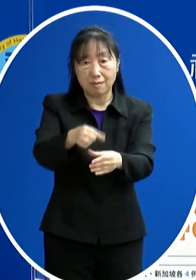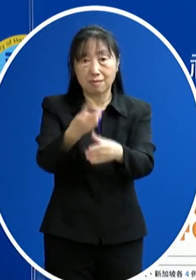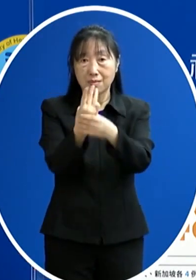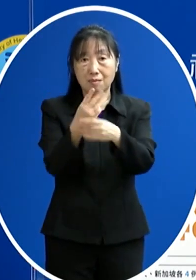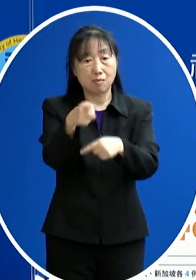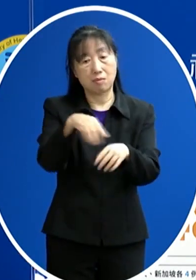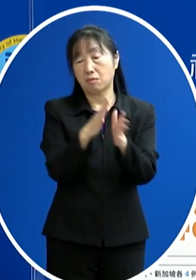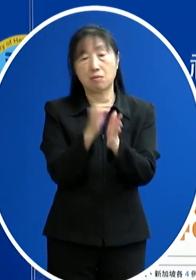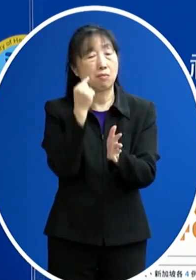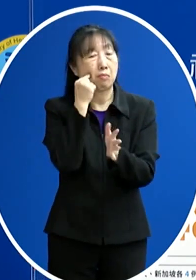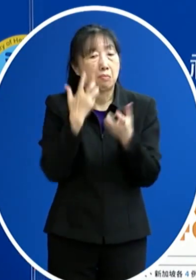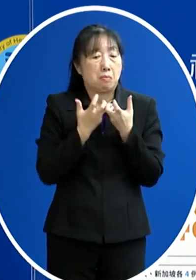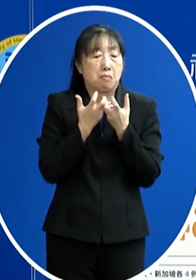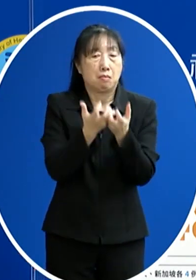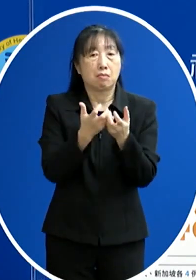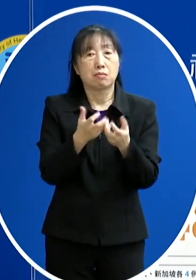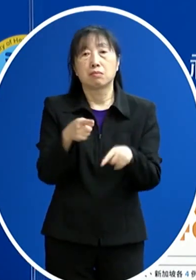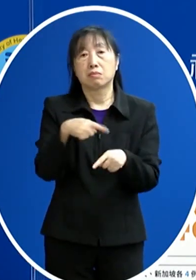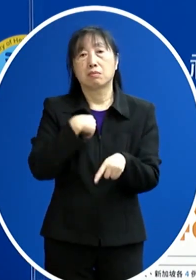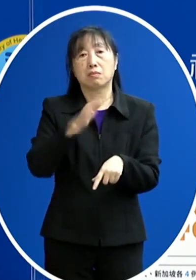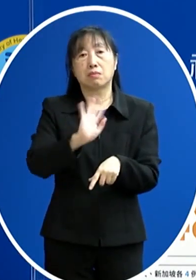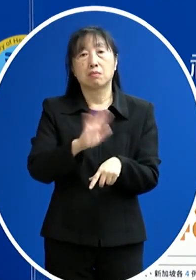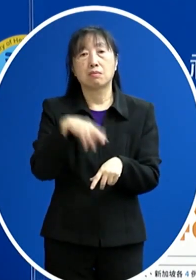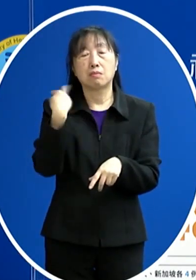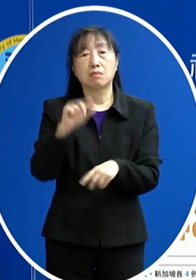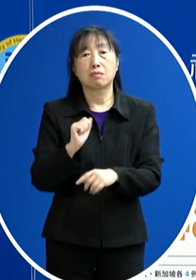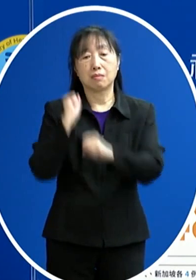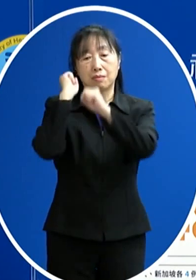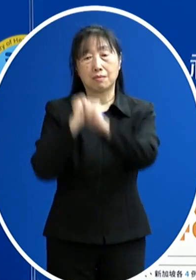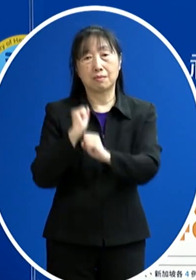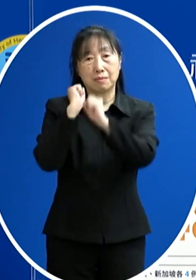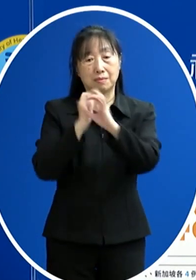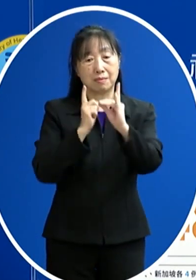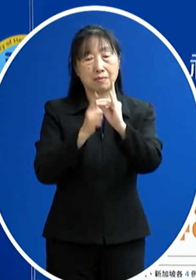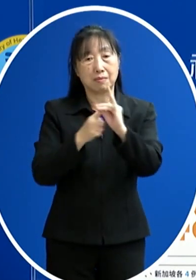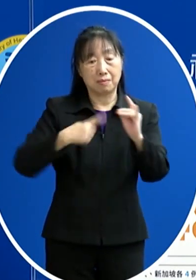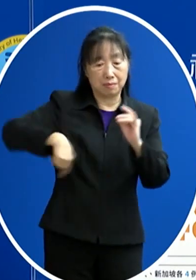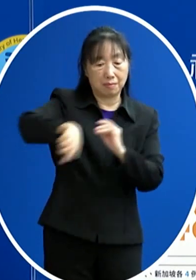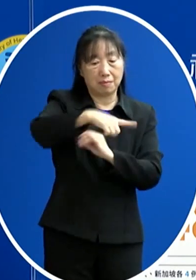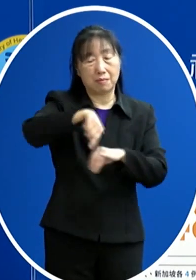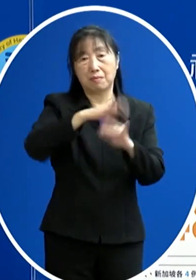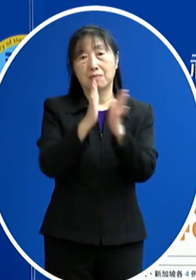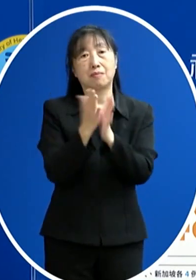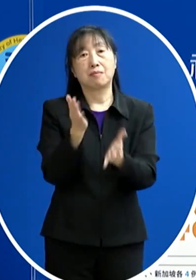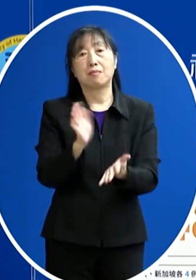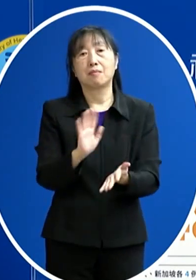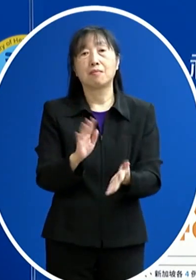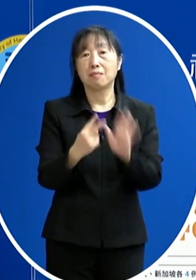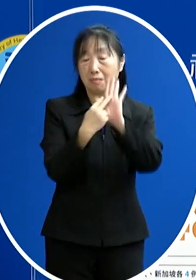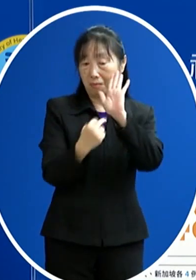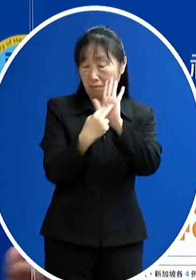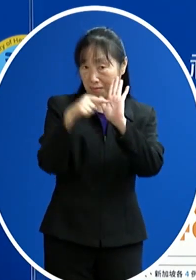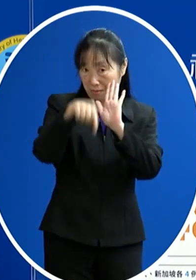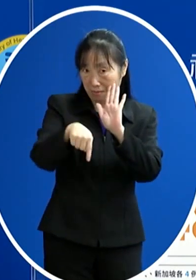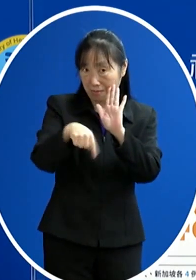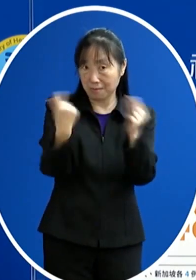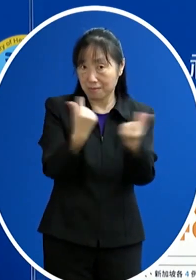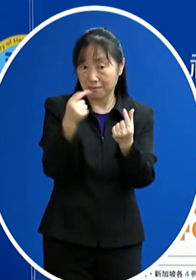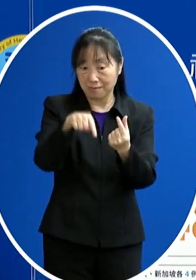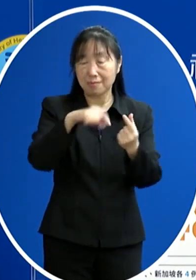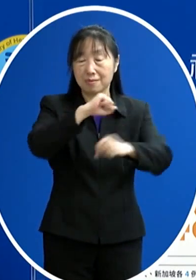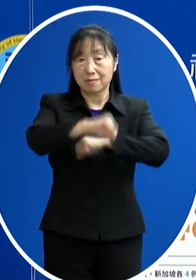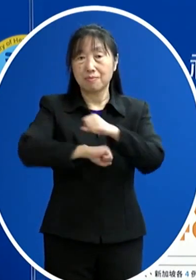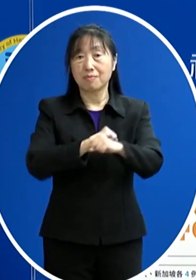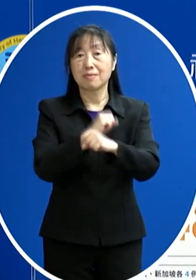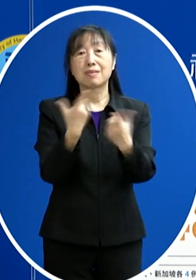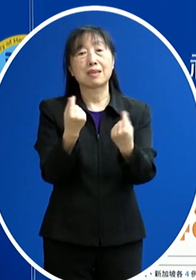距离的。还有我们相关的绕境游行、抢春牛等等，哦，我们是举例，类似的这一些